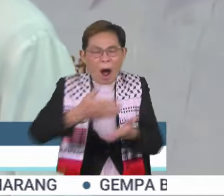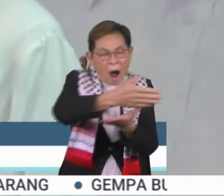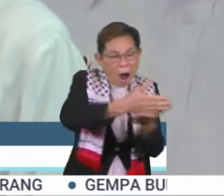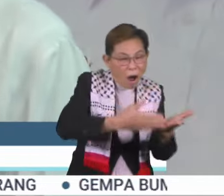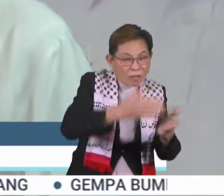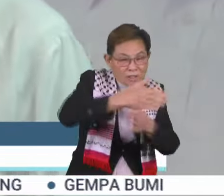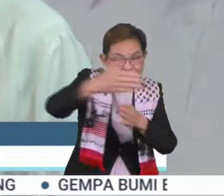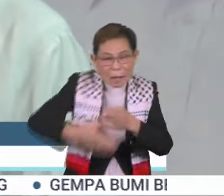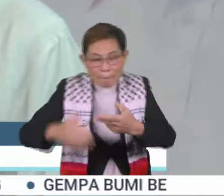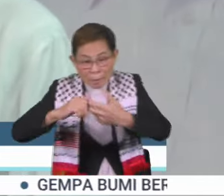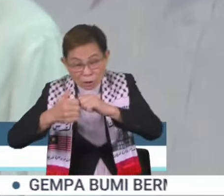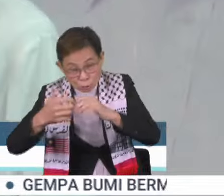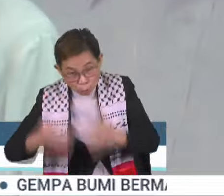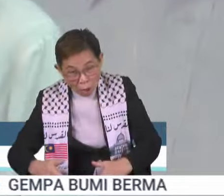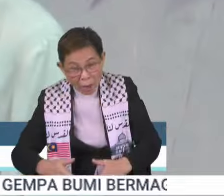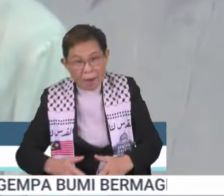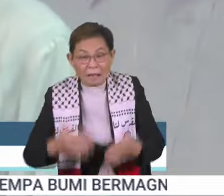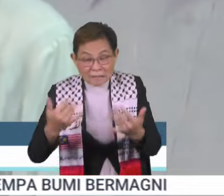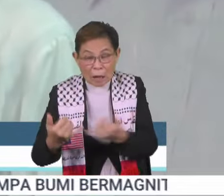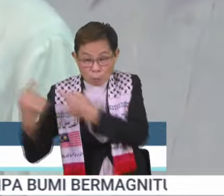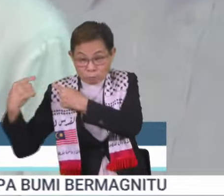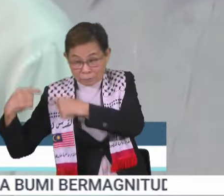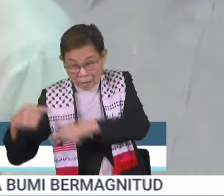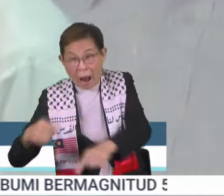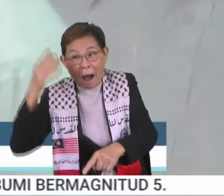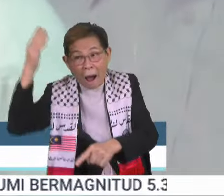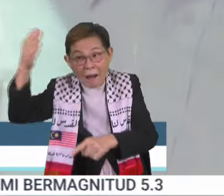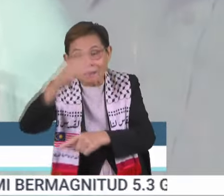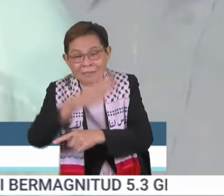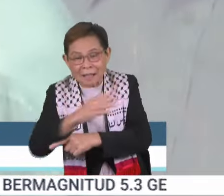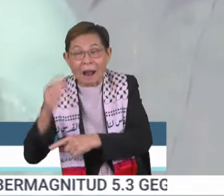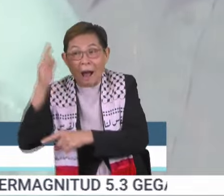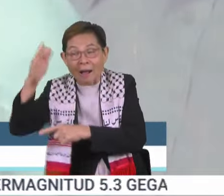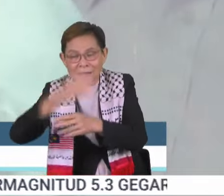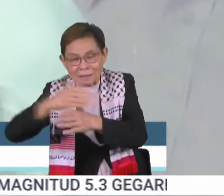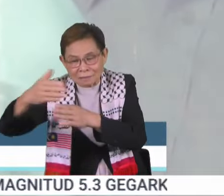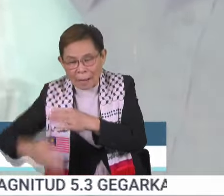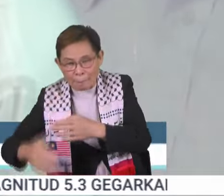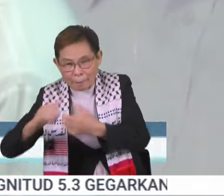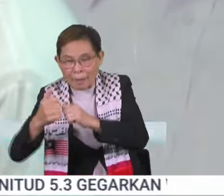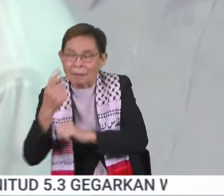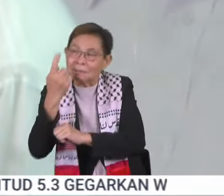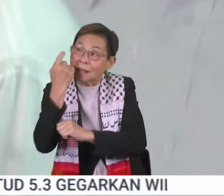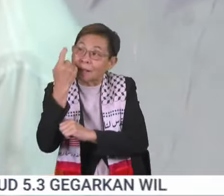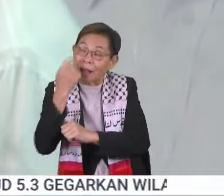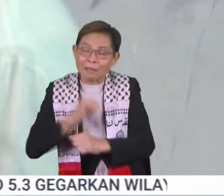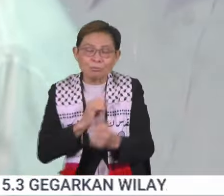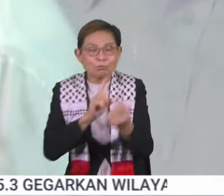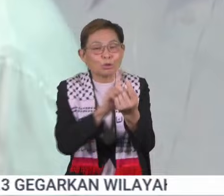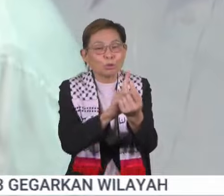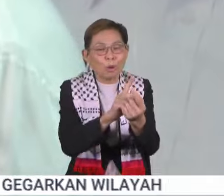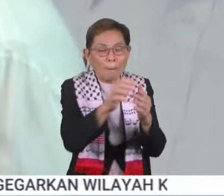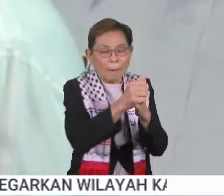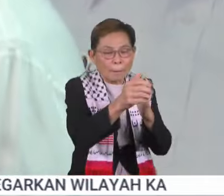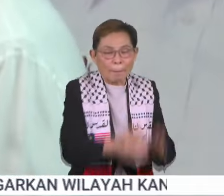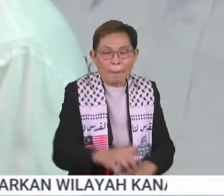daripadanya, sedang diselesaikan dan akan diselesaikan. Tadi saya berjumpa dengan kepimpinan